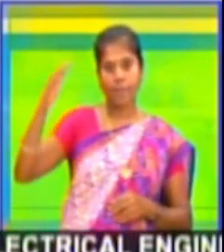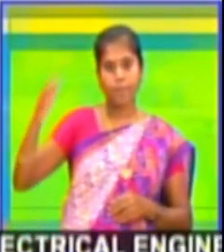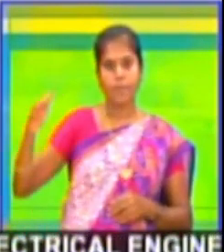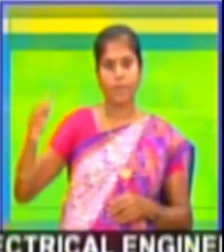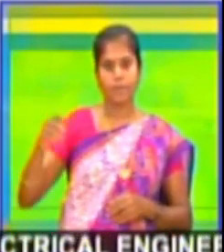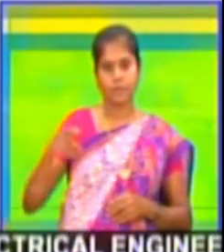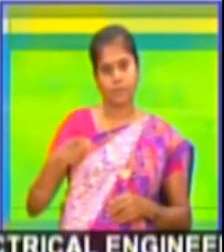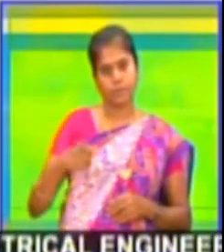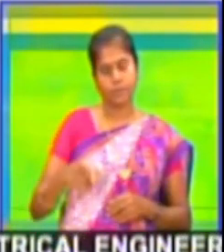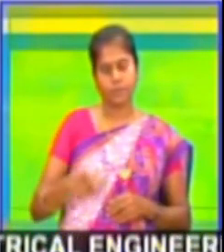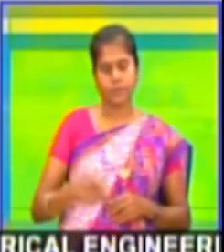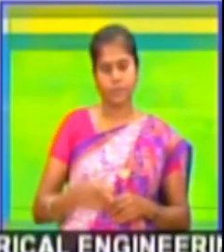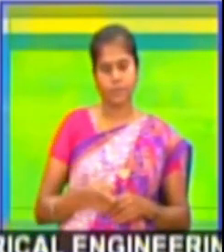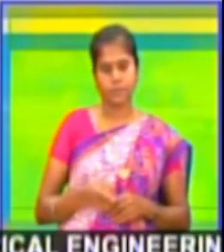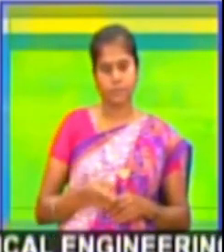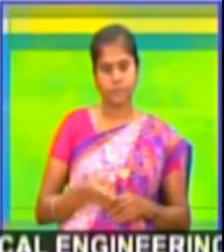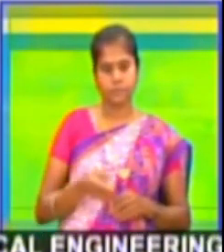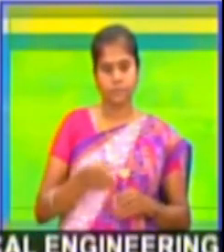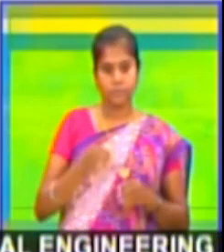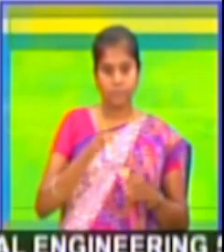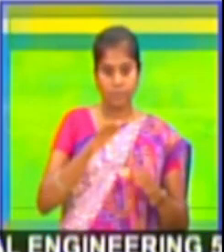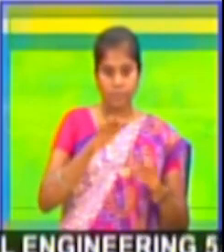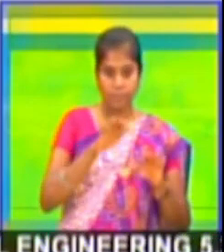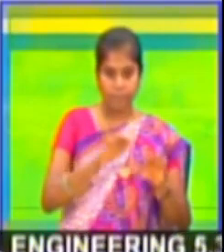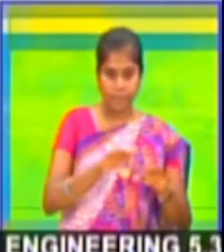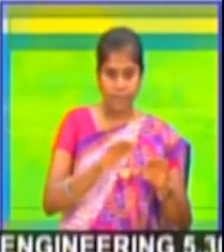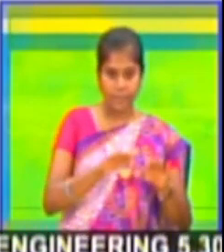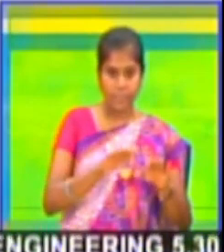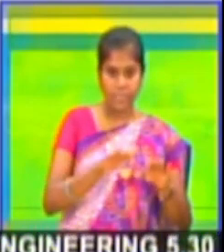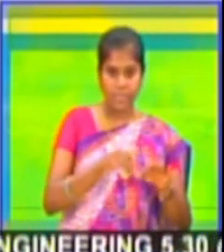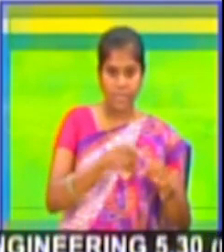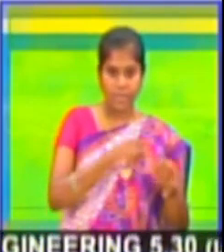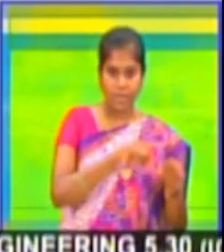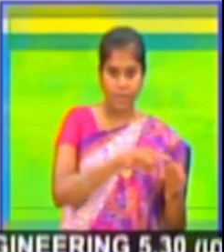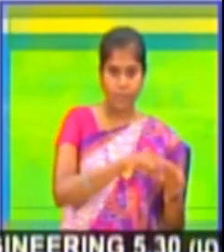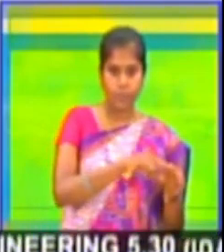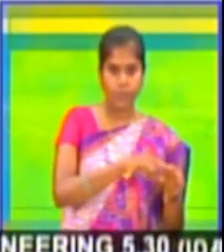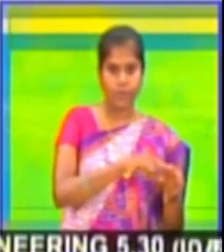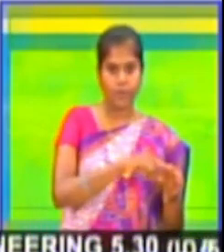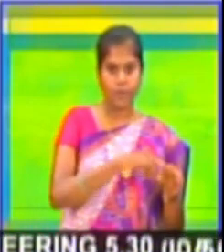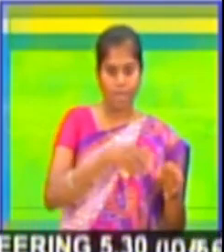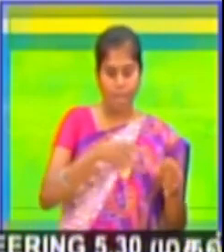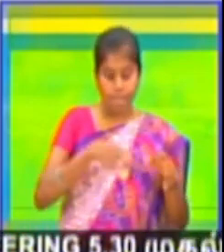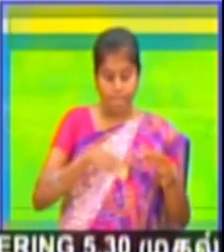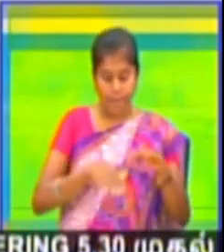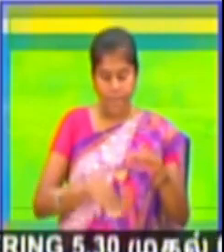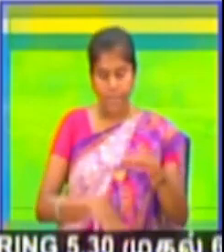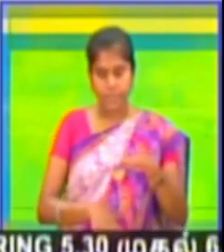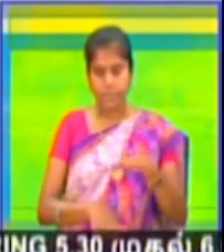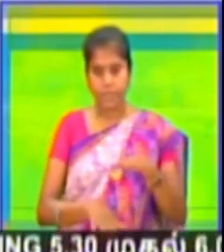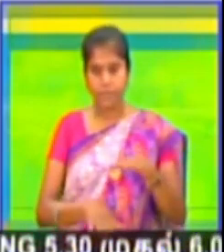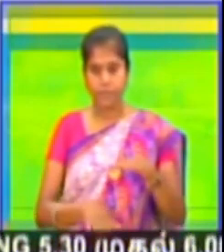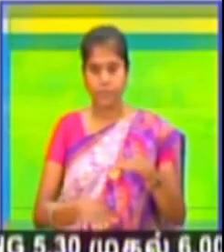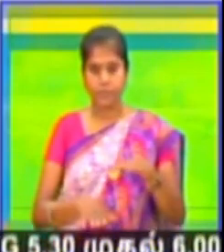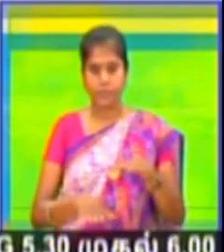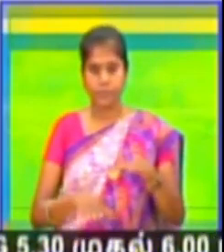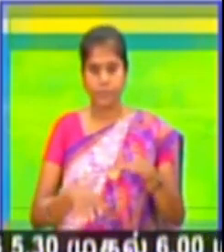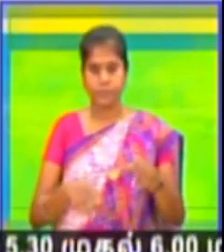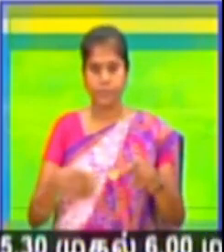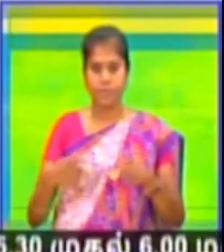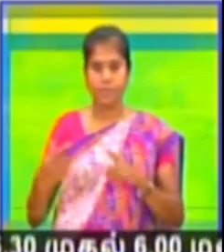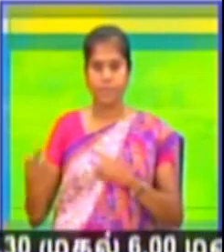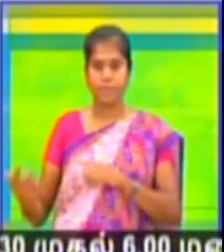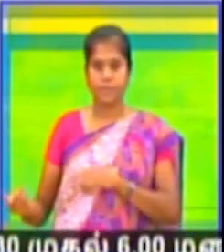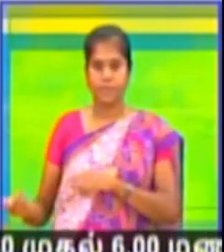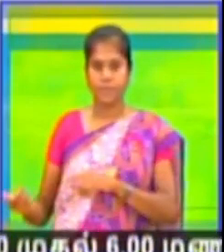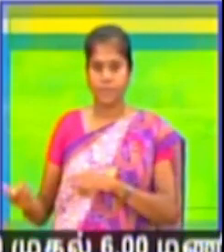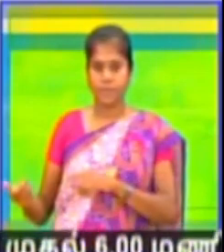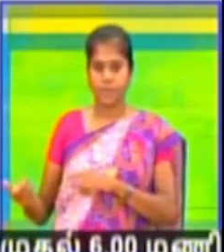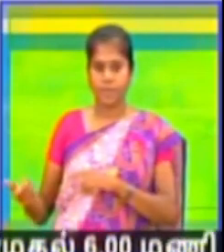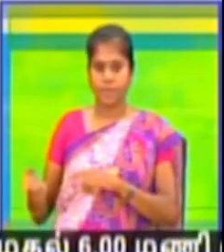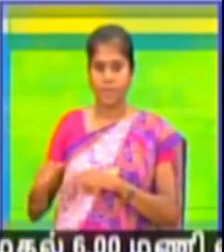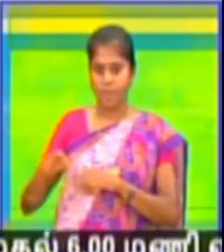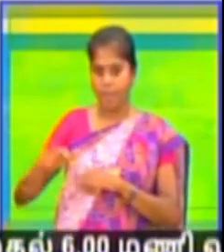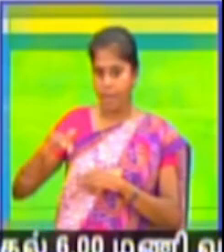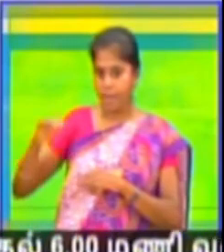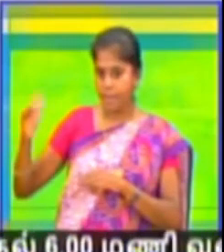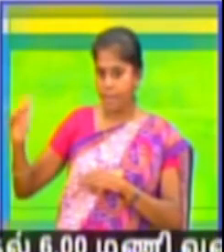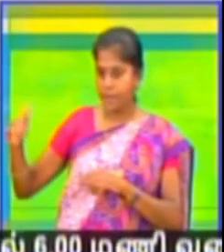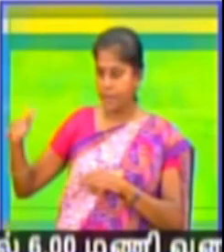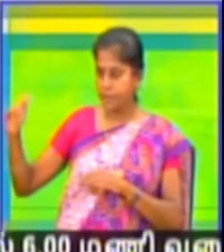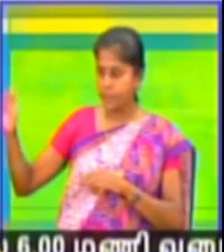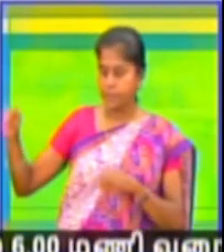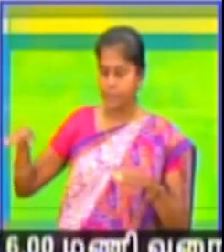கலிஃபோர்னியா பள்ளத்தாக்கிற்கும் பெரும் வடிநில பகுதிக்கும் இடையில் இருக்கிறது தான் நாம் சியார்